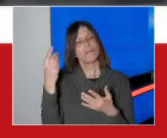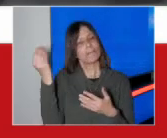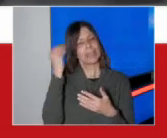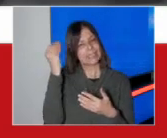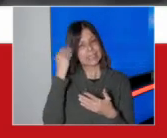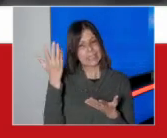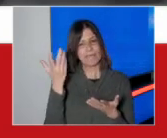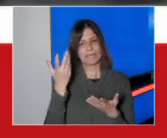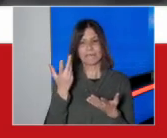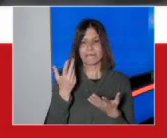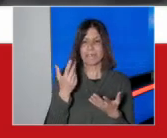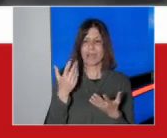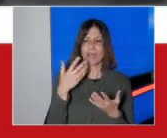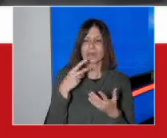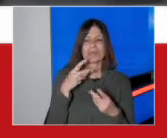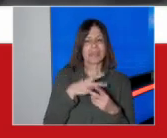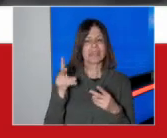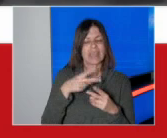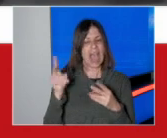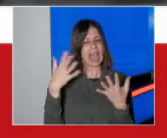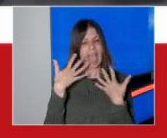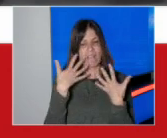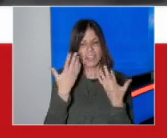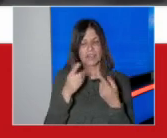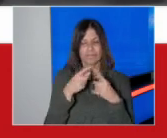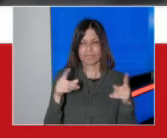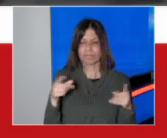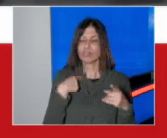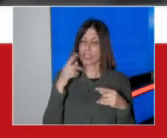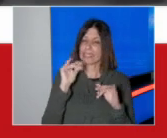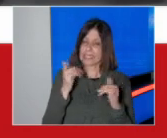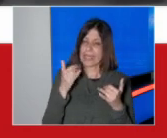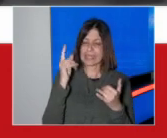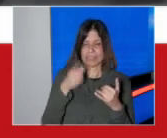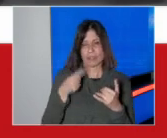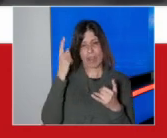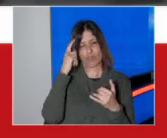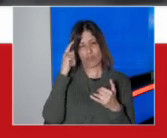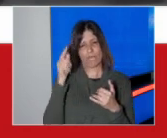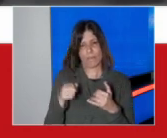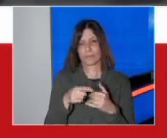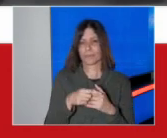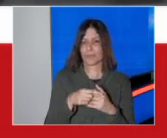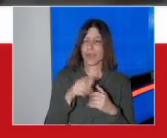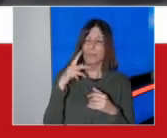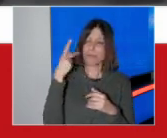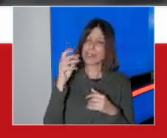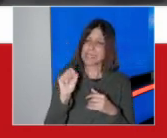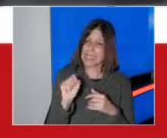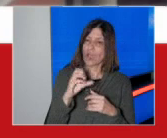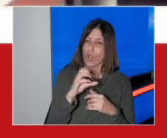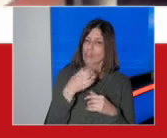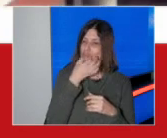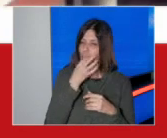לדוגמה, מתארי אוויר ודברים כאלה, שכן היינו צריכים לתת את הדעת לנושא. פרופסור סיריקול, אני אשאל אותך עכשיו שאלה לא